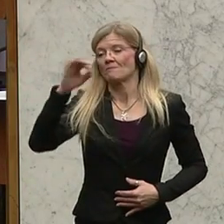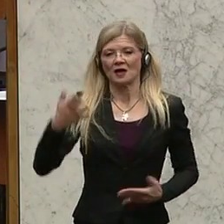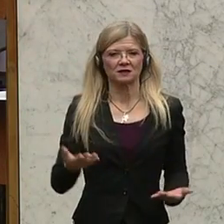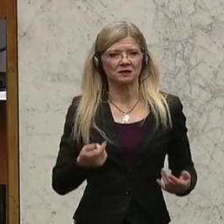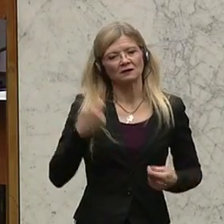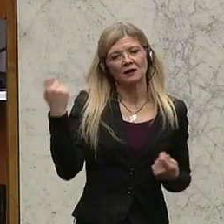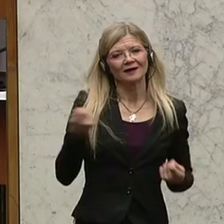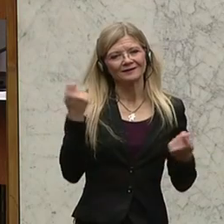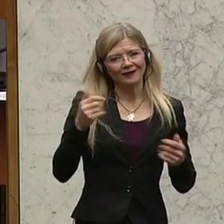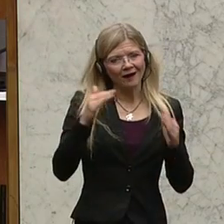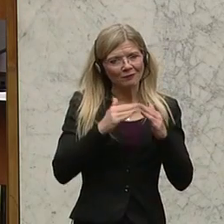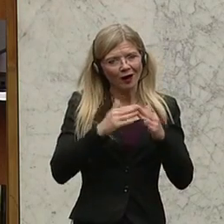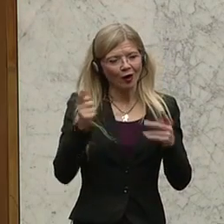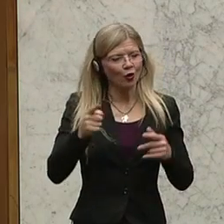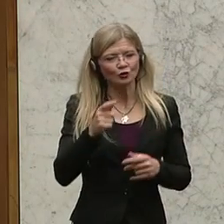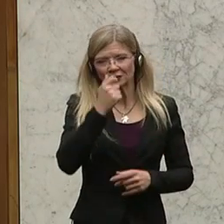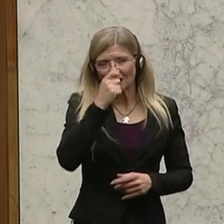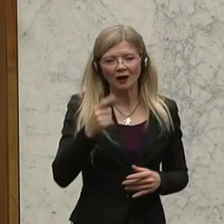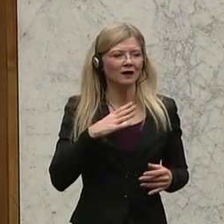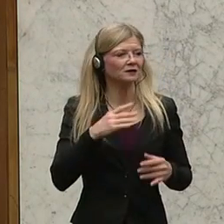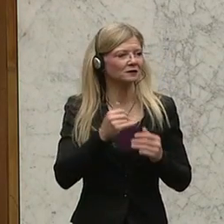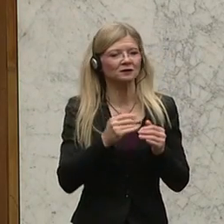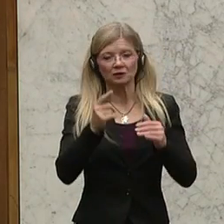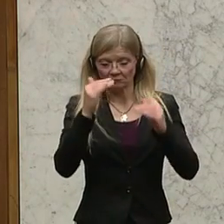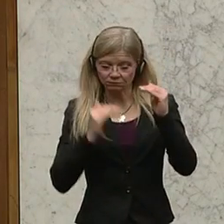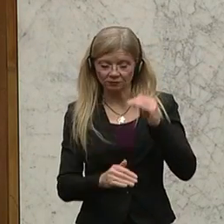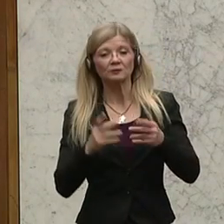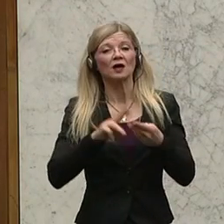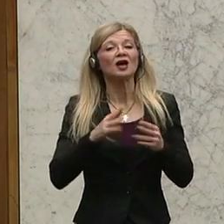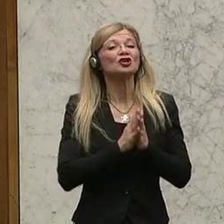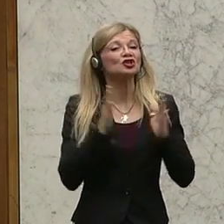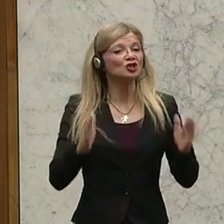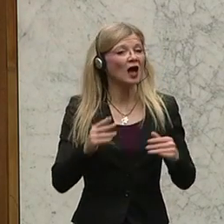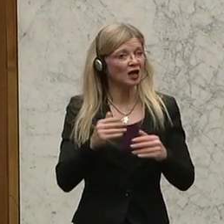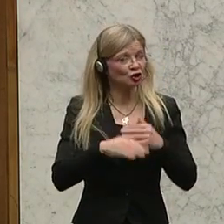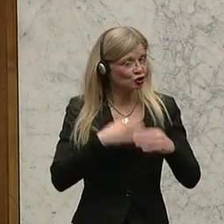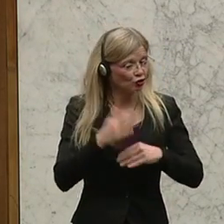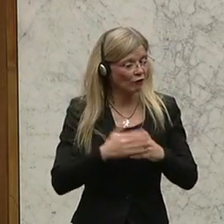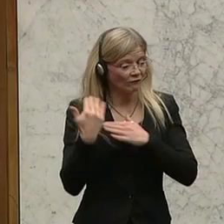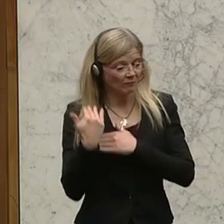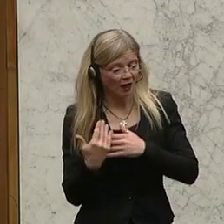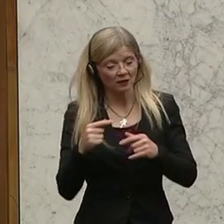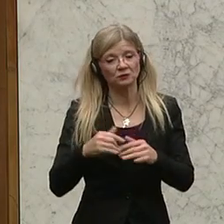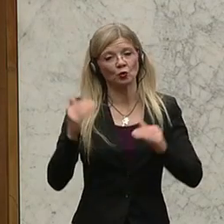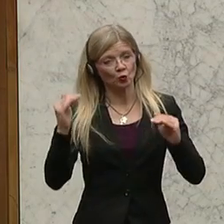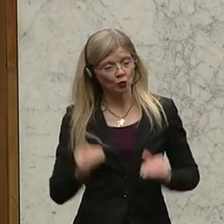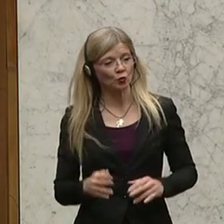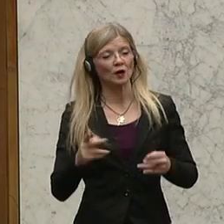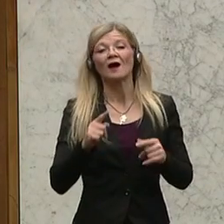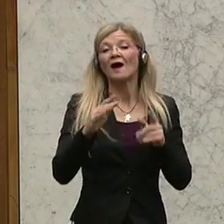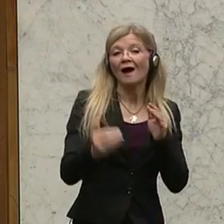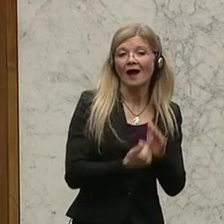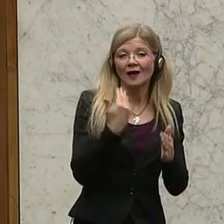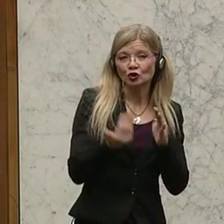unterhalb der Obergrenzen im Klimaschutzgesetz. Die Schadstoffbelastung ist zurückgegangen. Der Anteil der erneuerbaren Energieträger ist fast